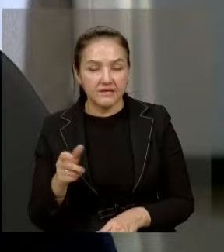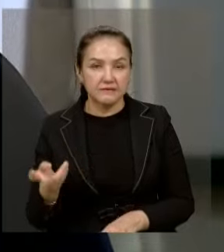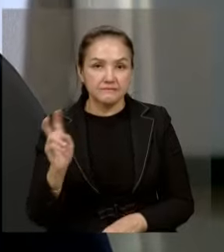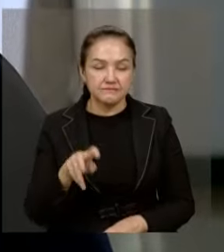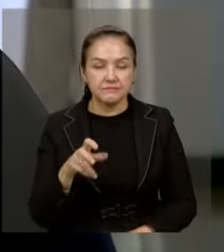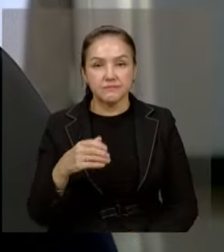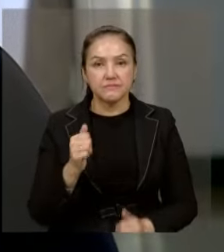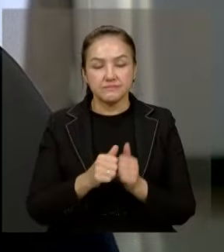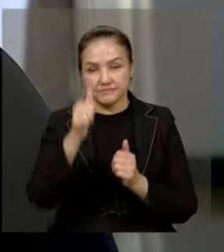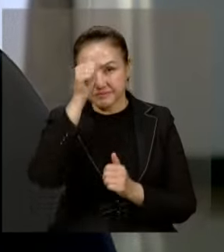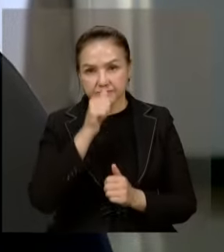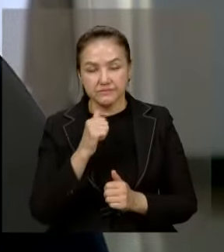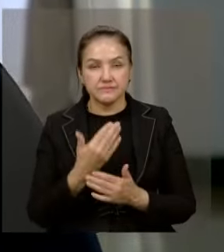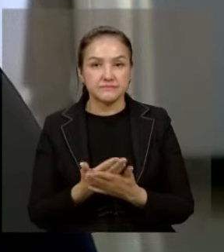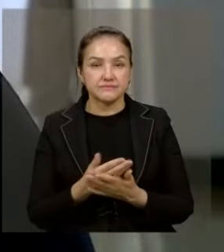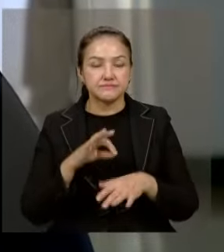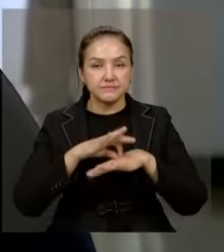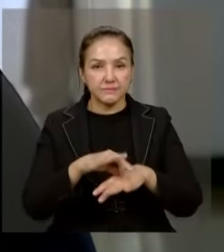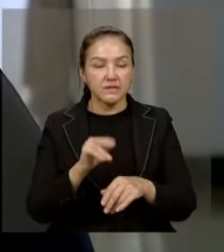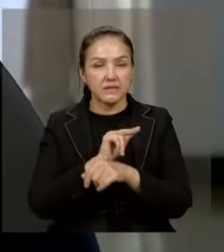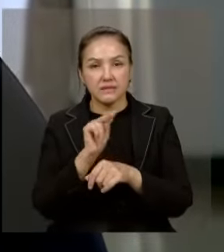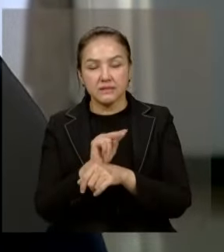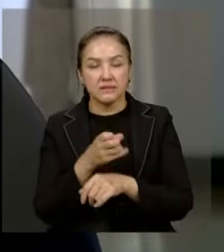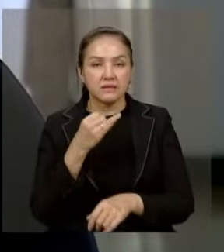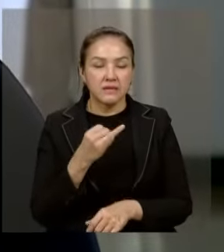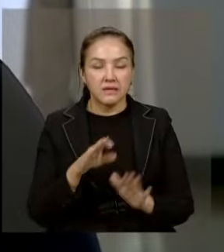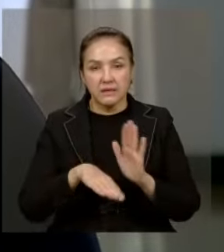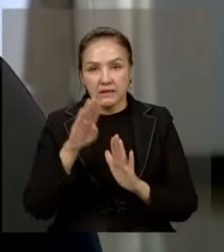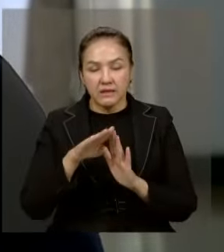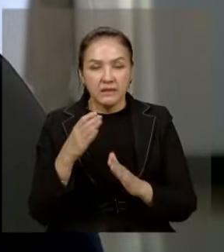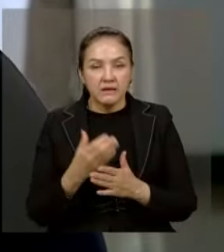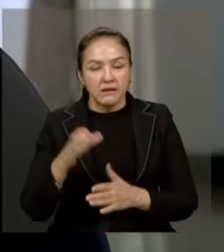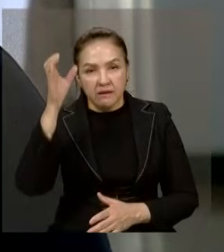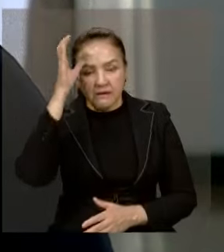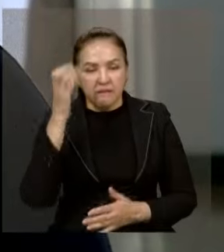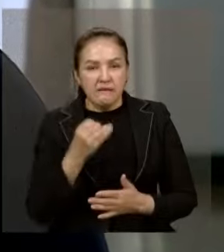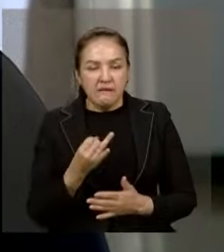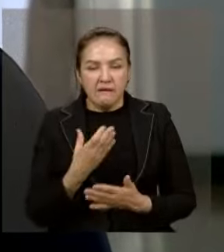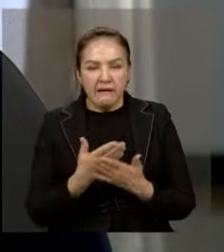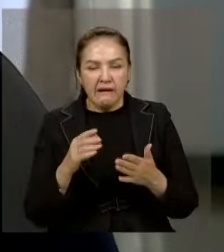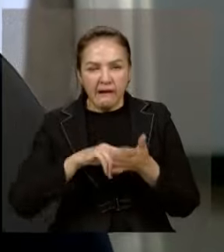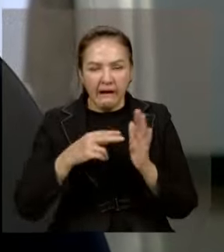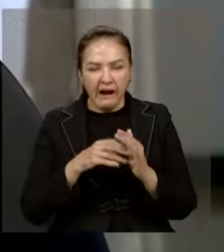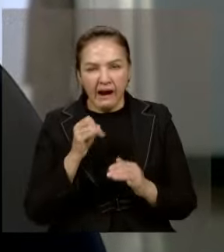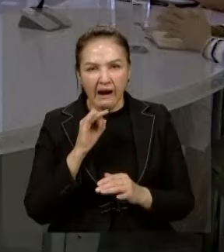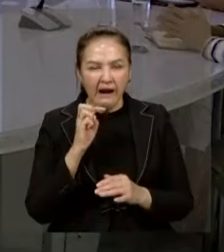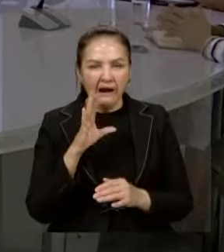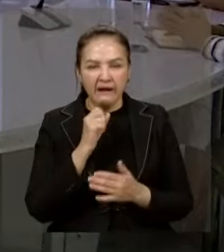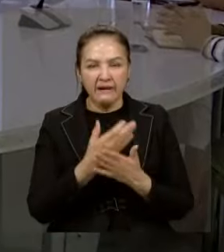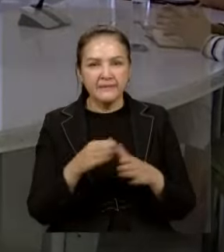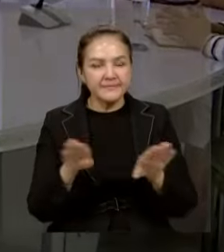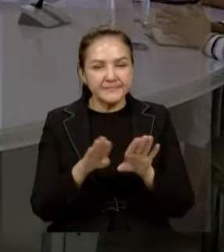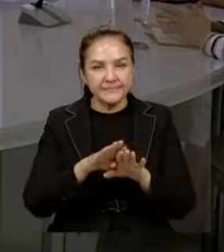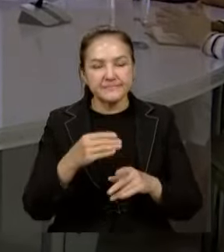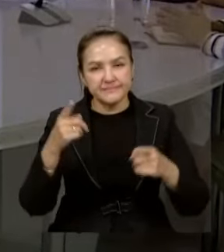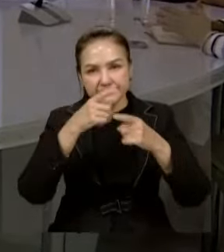к нам ежемесячно они проводят обучение и улучшают систему образования именно в плане искусственного интеллекта также в